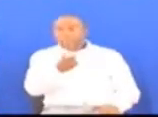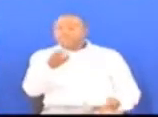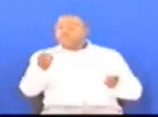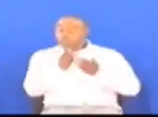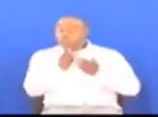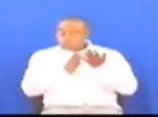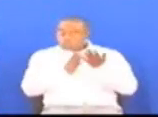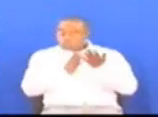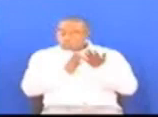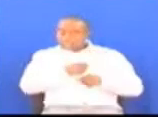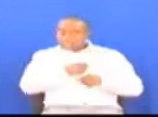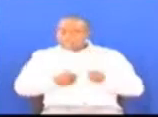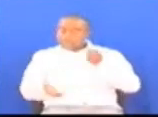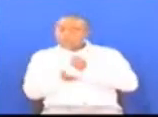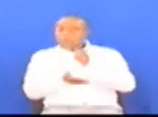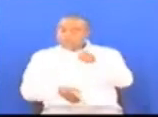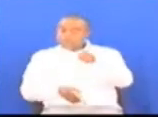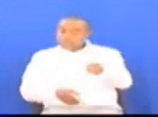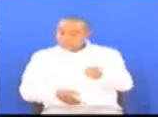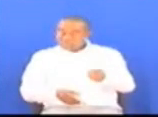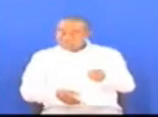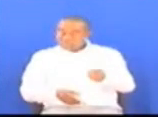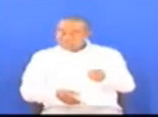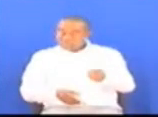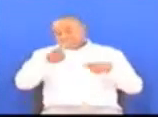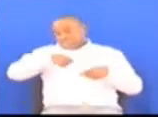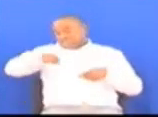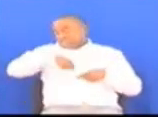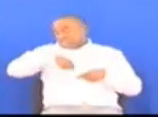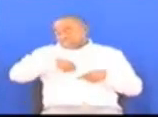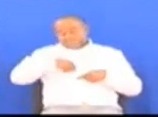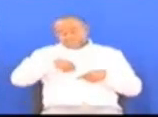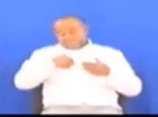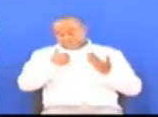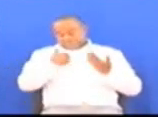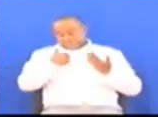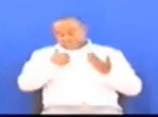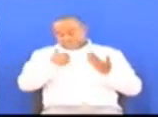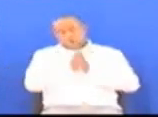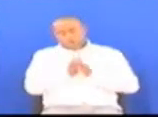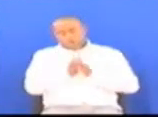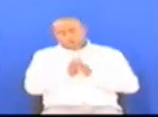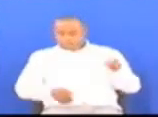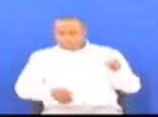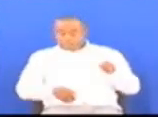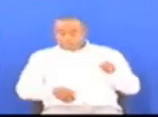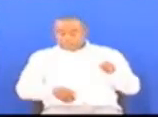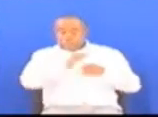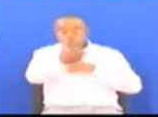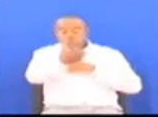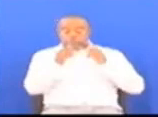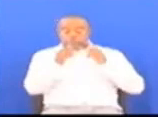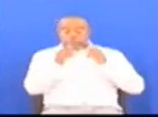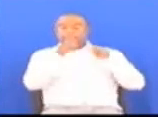Magufuli. Hatuna namna la kusema, ila tunakuombea uje tena bungeni hapa.